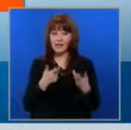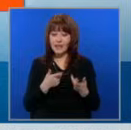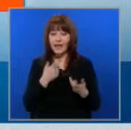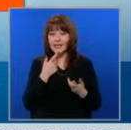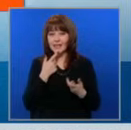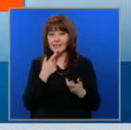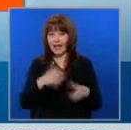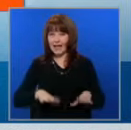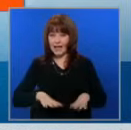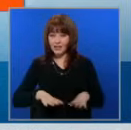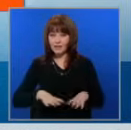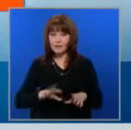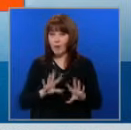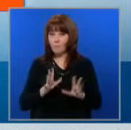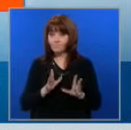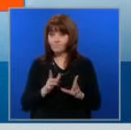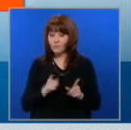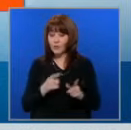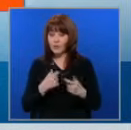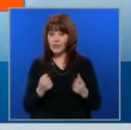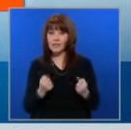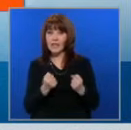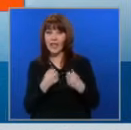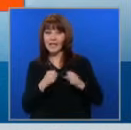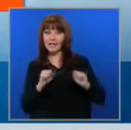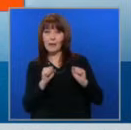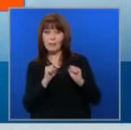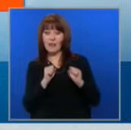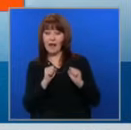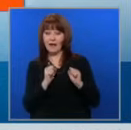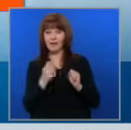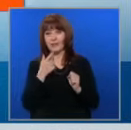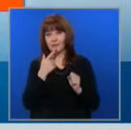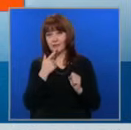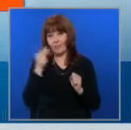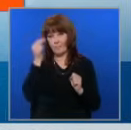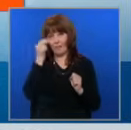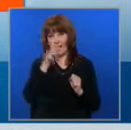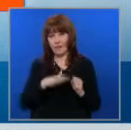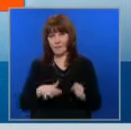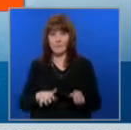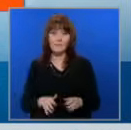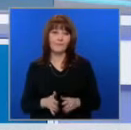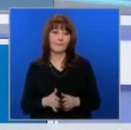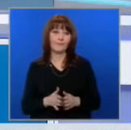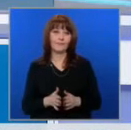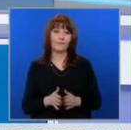националната сигурност. Подробна информация може да откриете на сайта ни bntnews.bg.